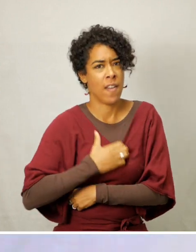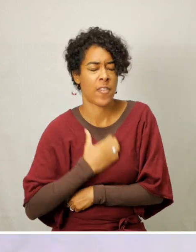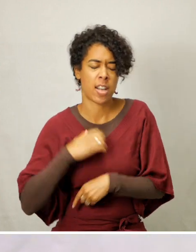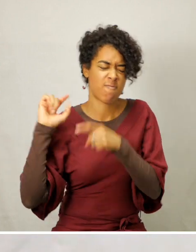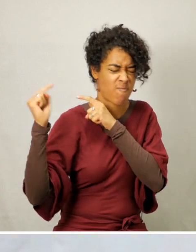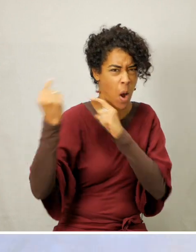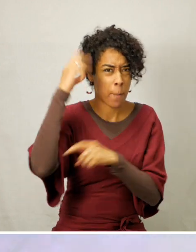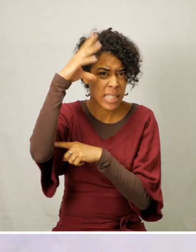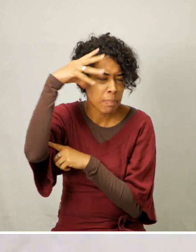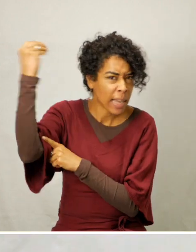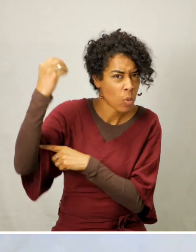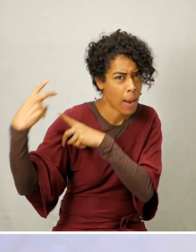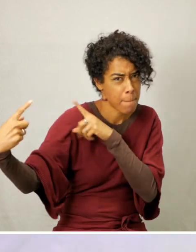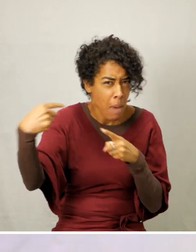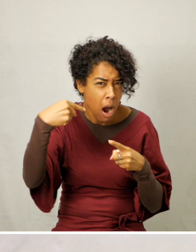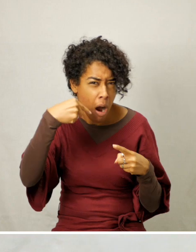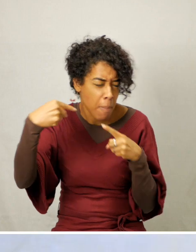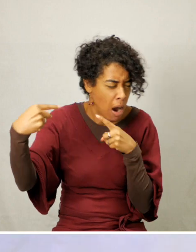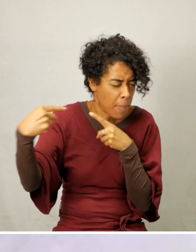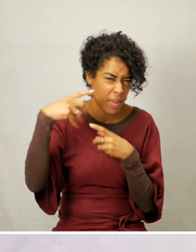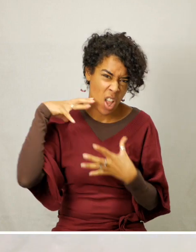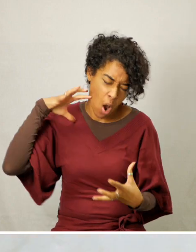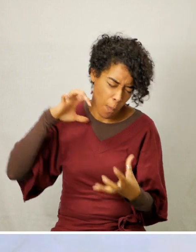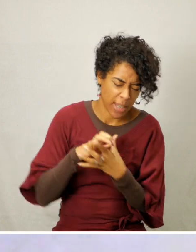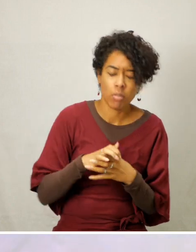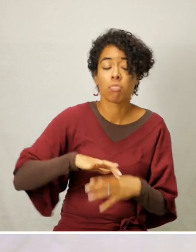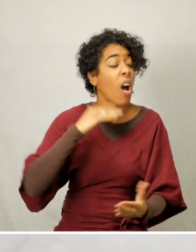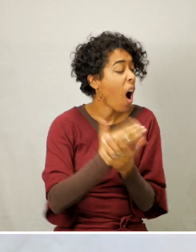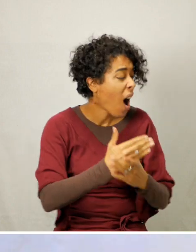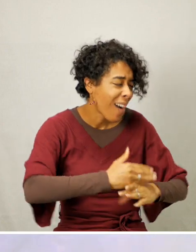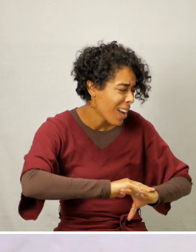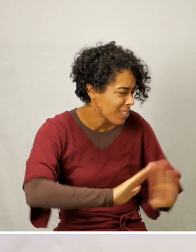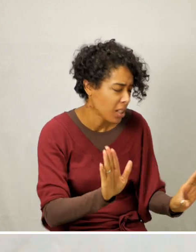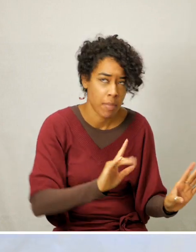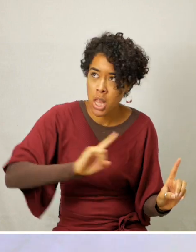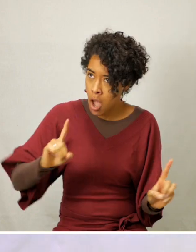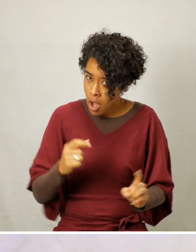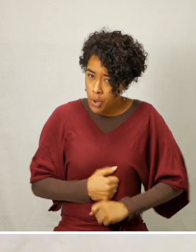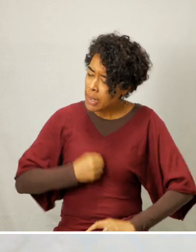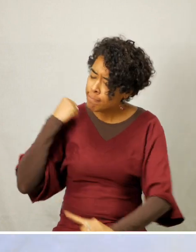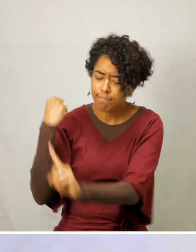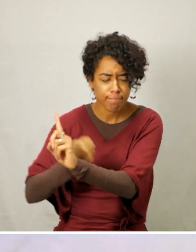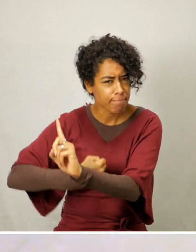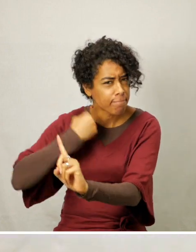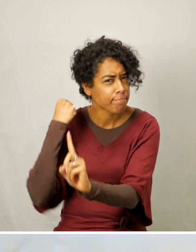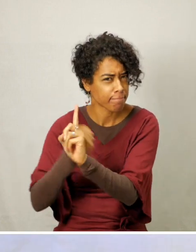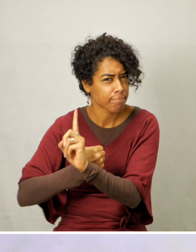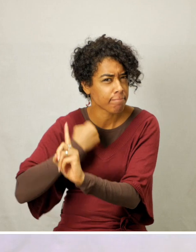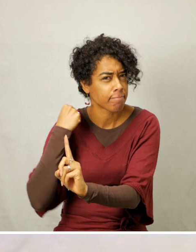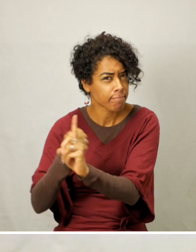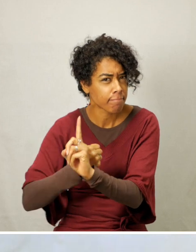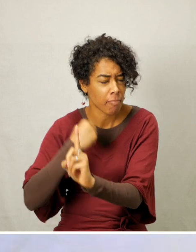spirituel, parce qu'il y a une espèce d'oppression sur toi à te dire arrête, ça sert à rien, etc. Mais c'est là où il faut continuer et passer ce temps au pied